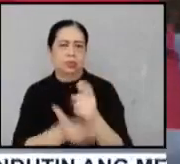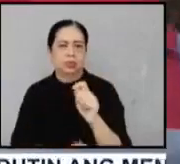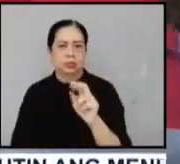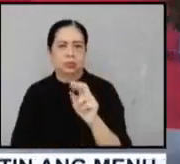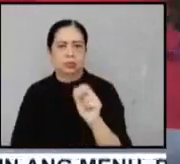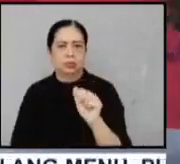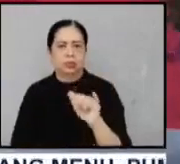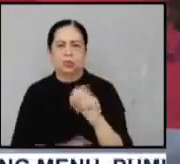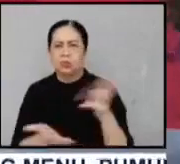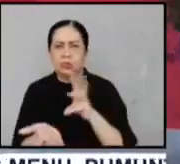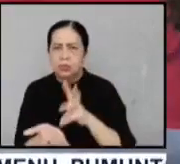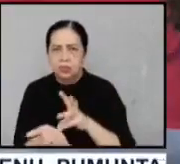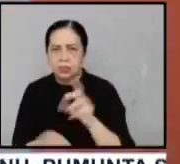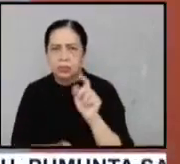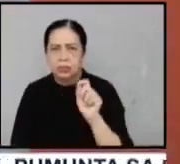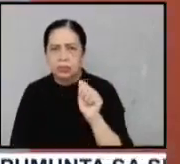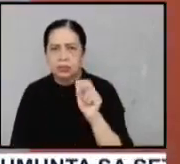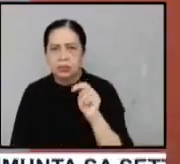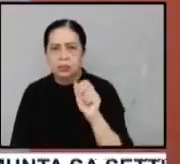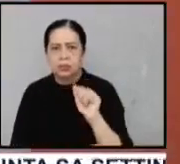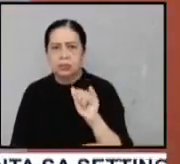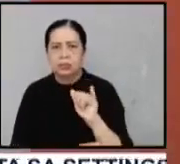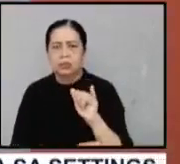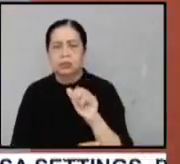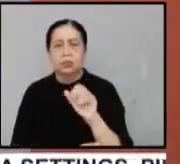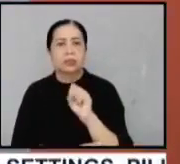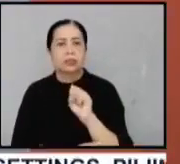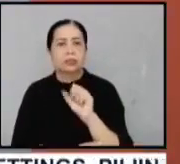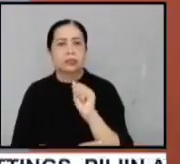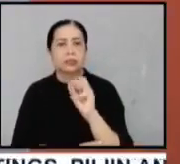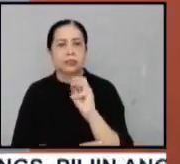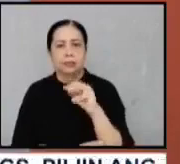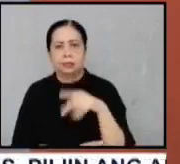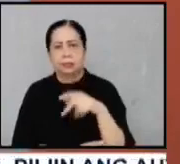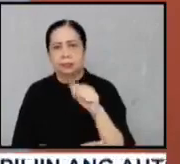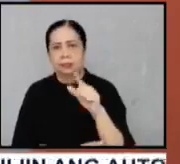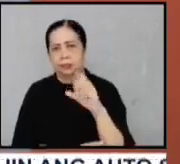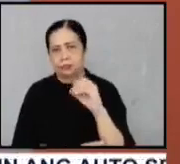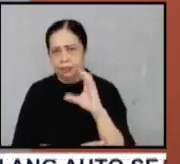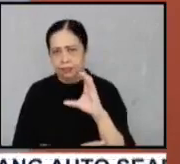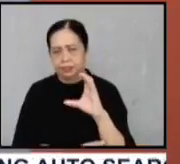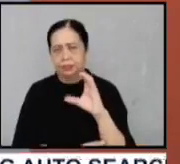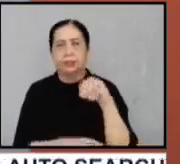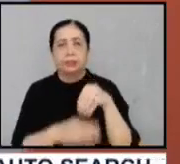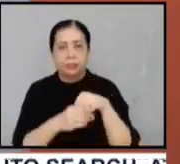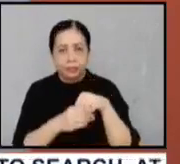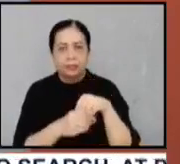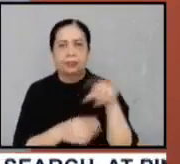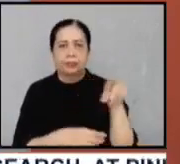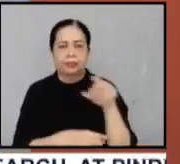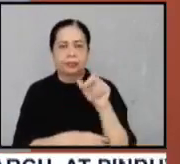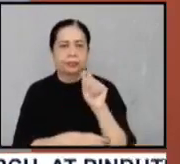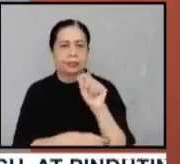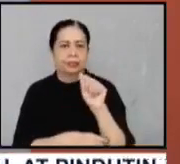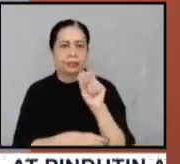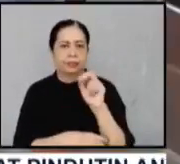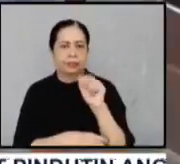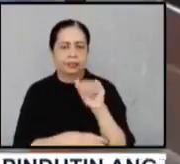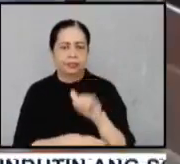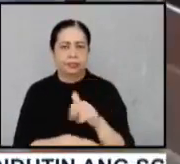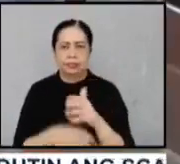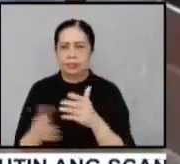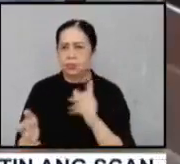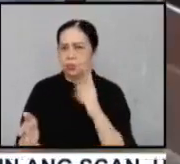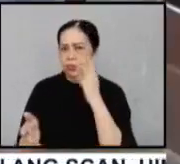Tanay mismo? Bar, Sampalo. Sampalo, yeah, okay. Oo. Miss Ida, si Miss Ida, ano po yung mga